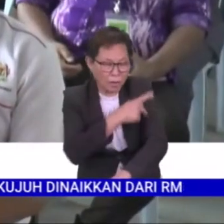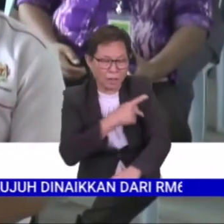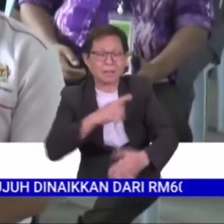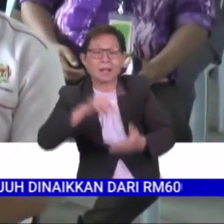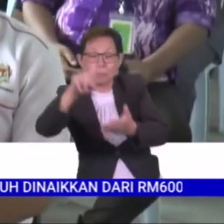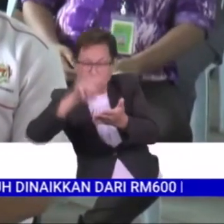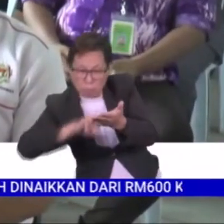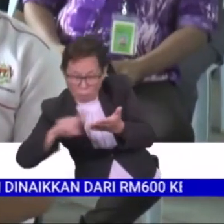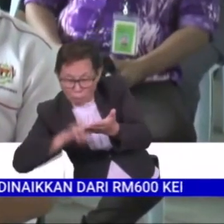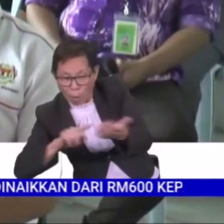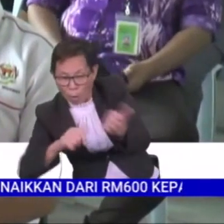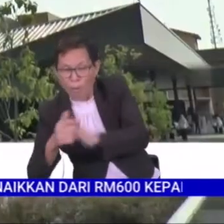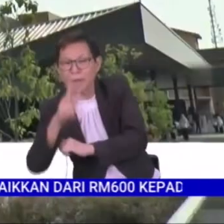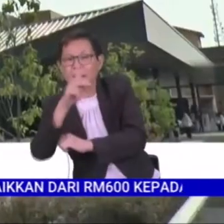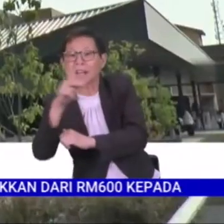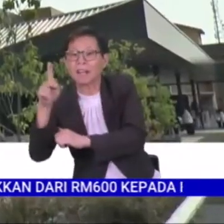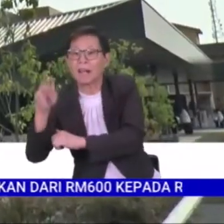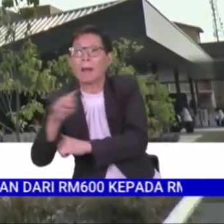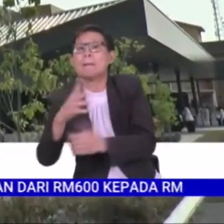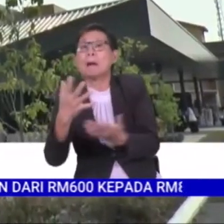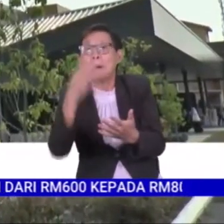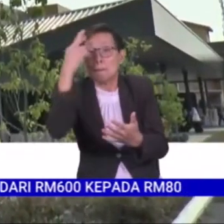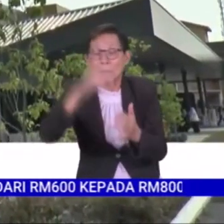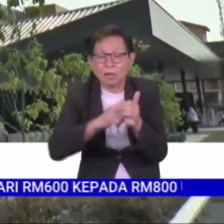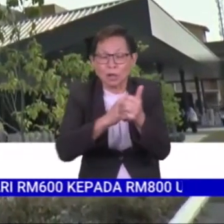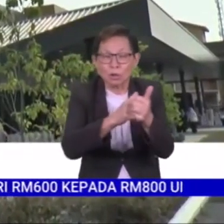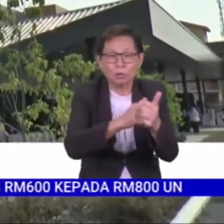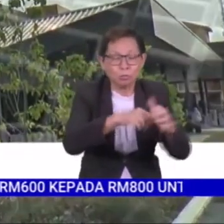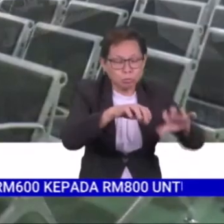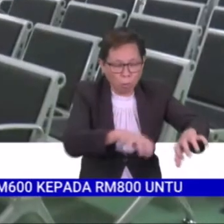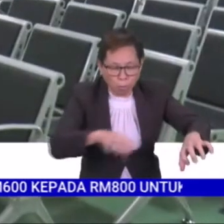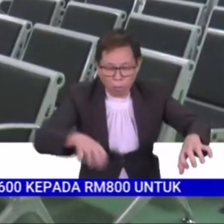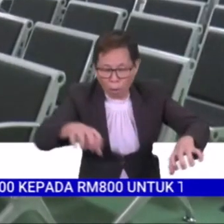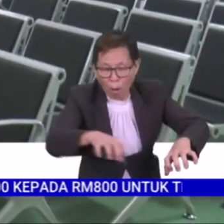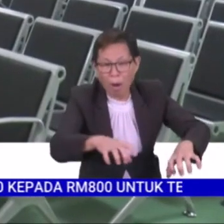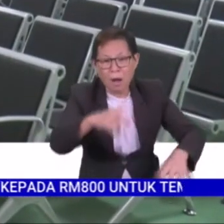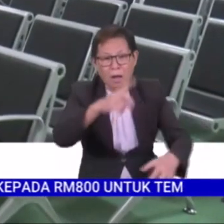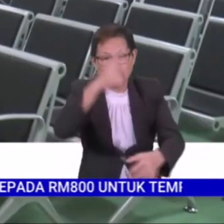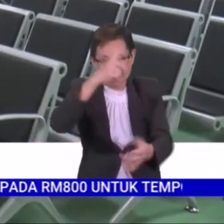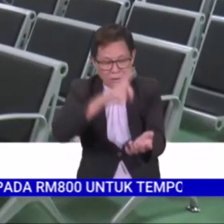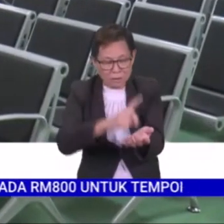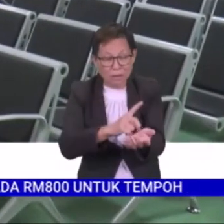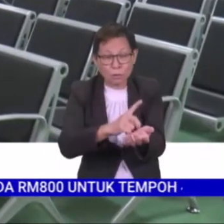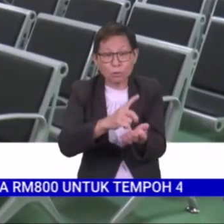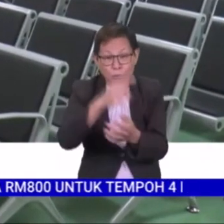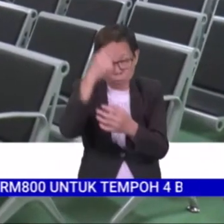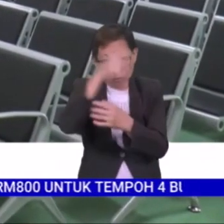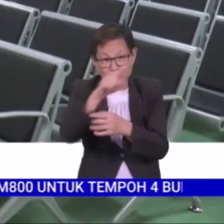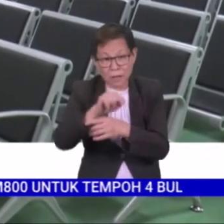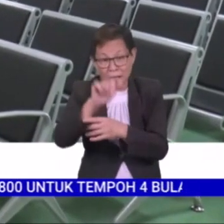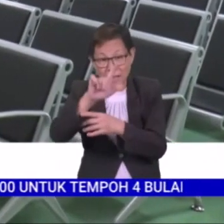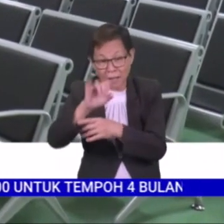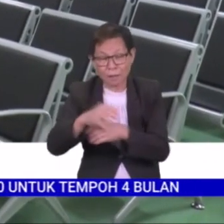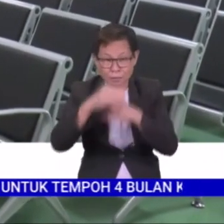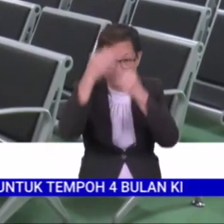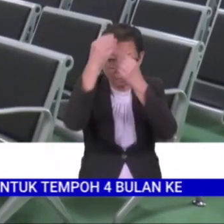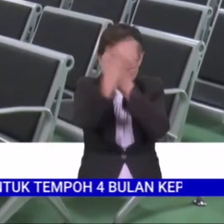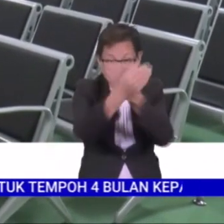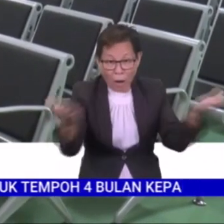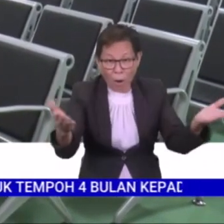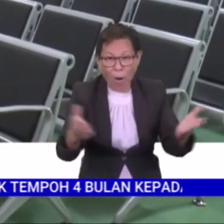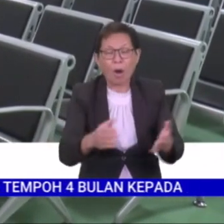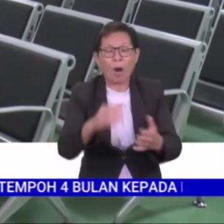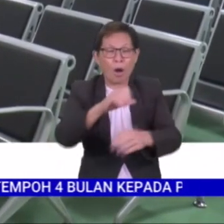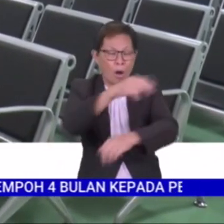berdasarkan faktor lokasi Selain itu dokter memberitahu bangunan tambahan Hospital segamat yang